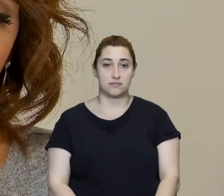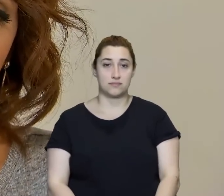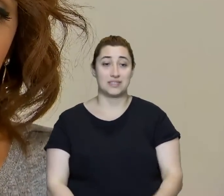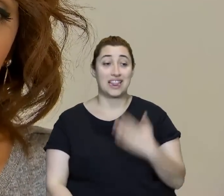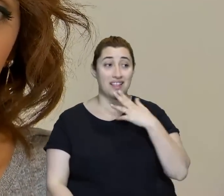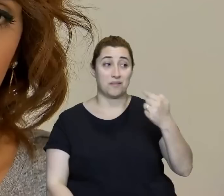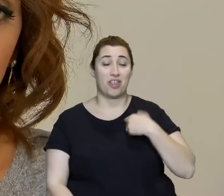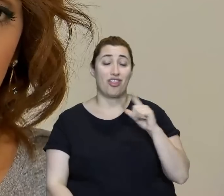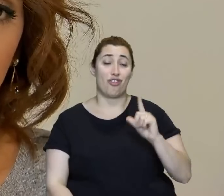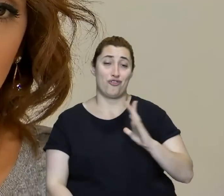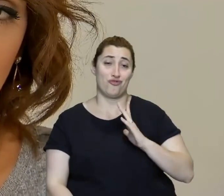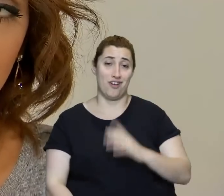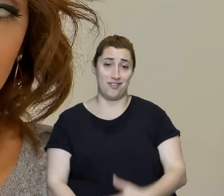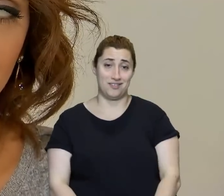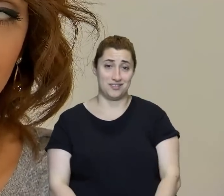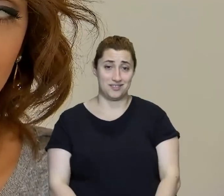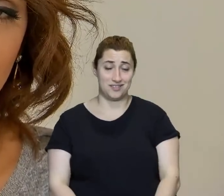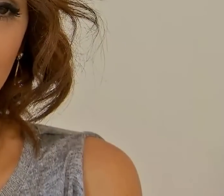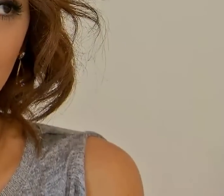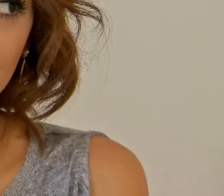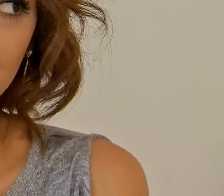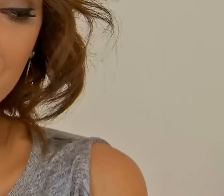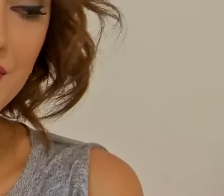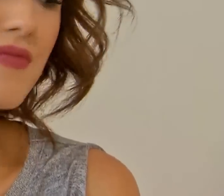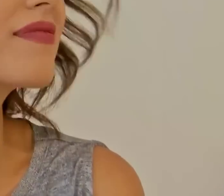Teyzeciğimin bana ihtiyacı var.